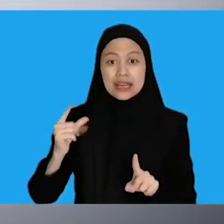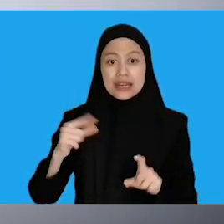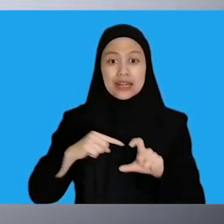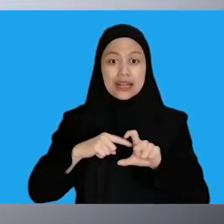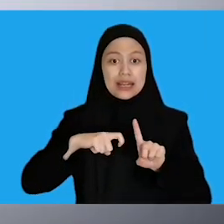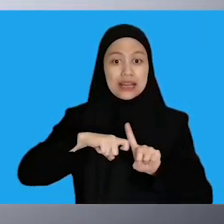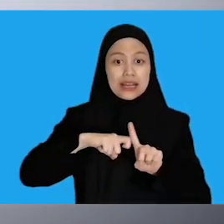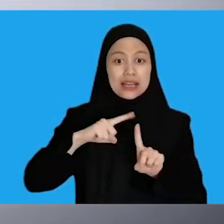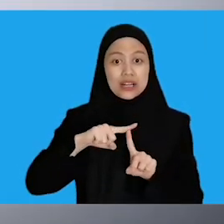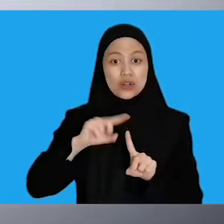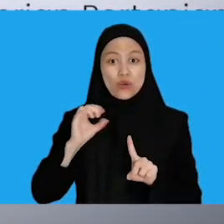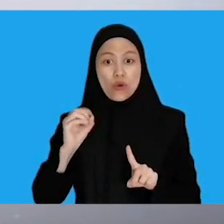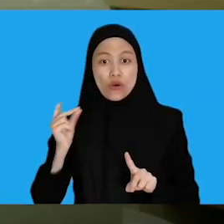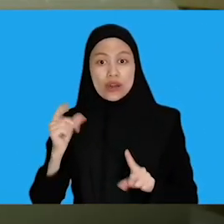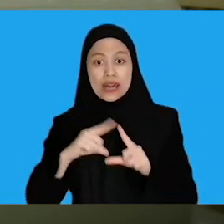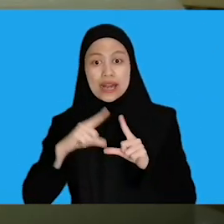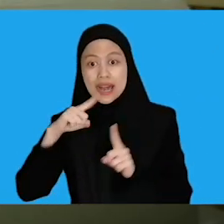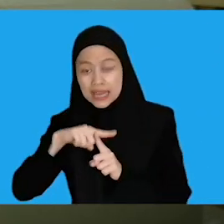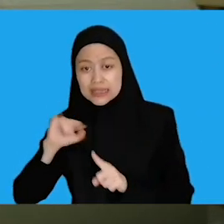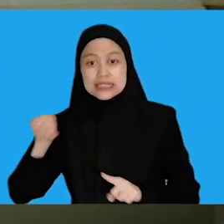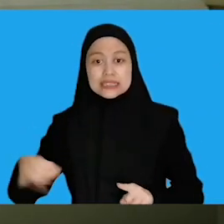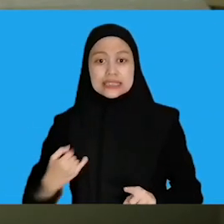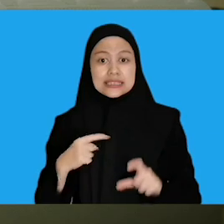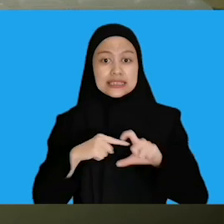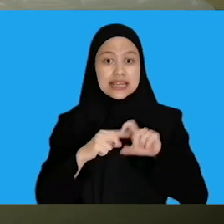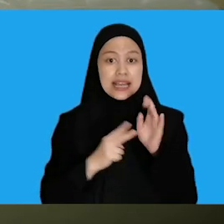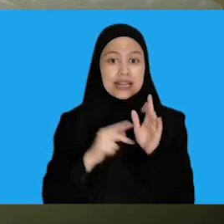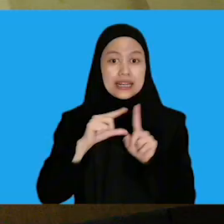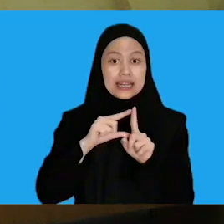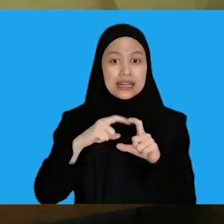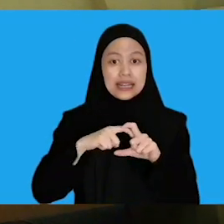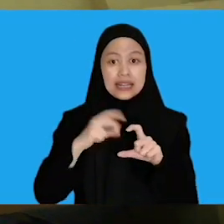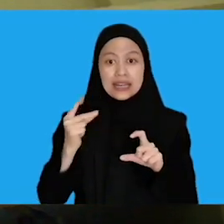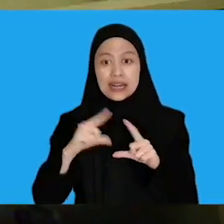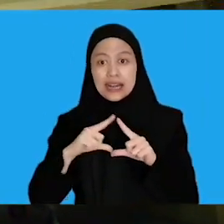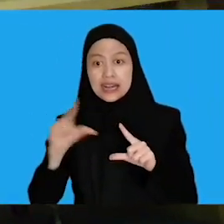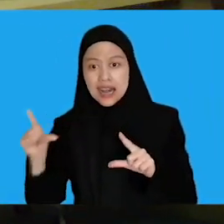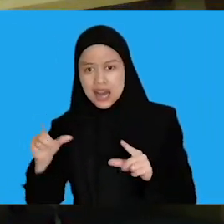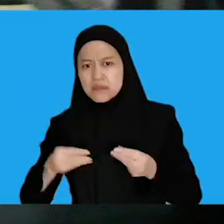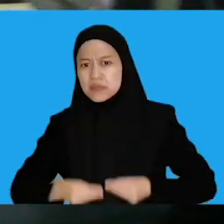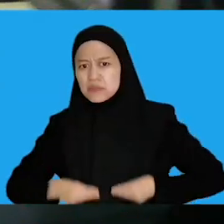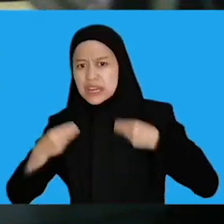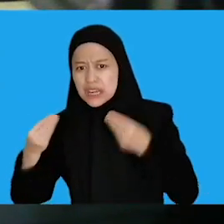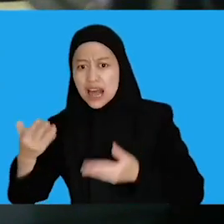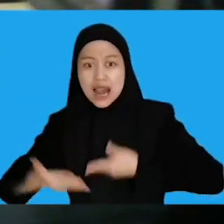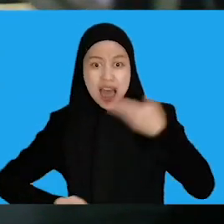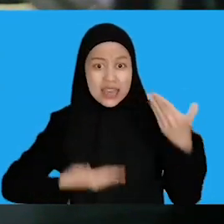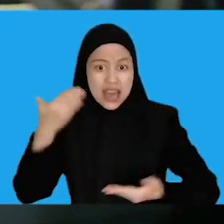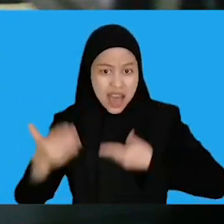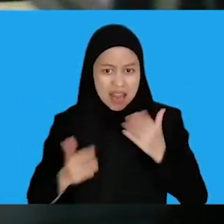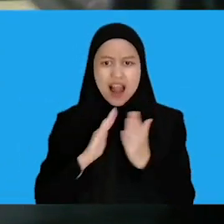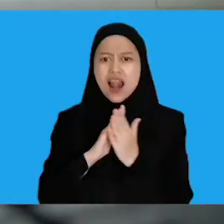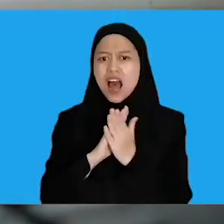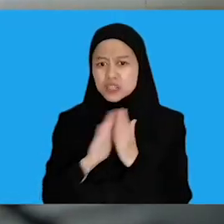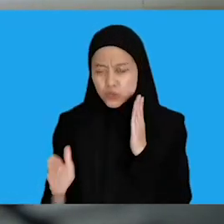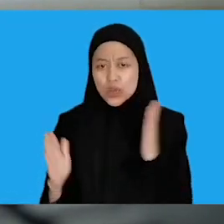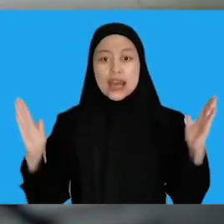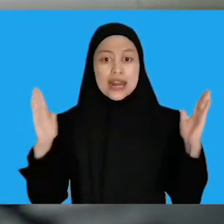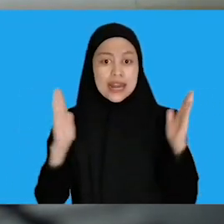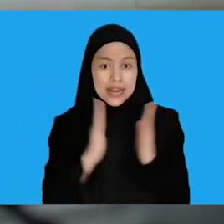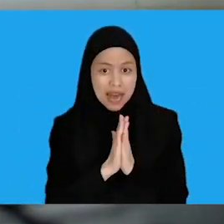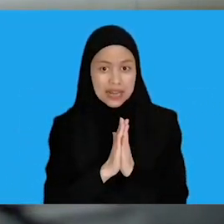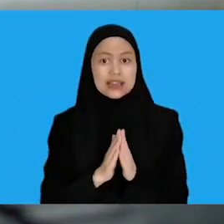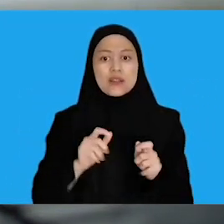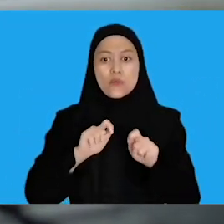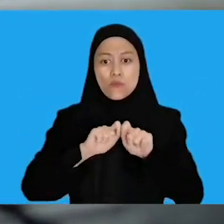Sekretariat Direktorat Jenderal memberikan pelayanan teknis dan administrasi kepada seluruh unit organisasi di lingkungan Direktorat